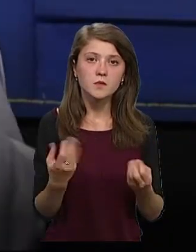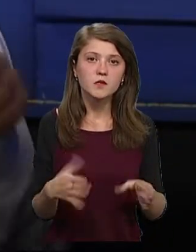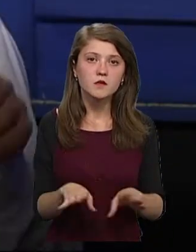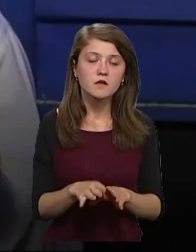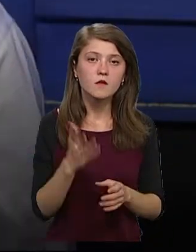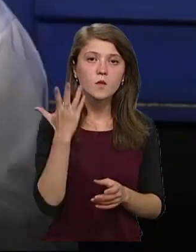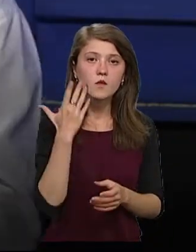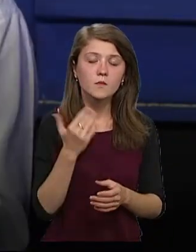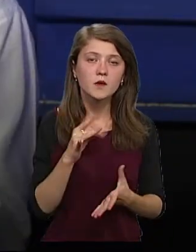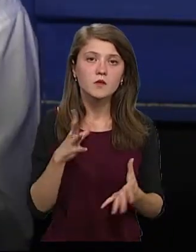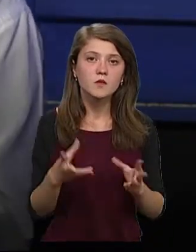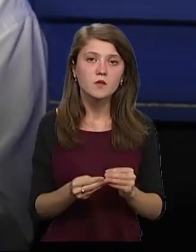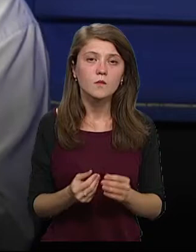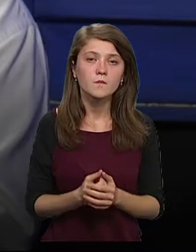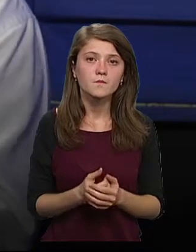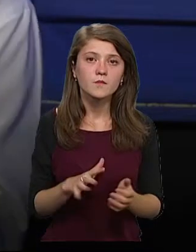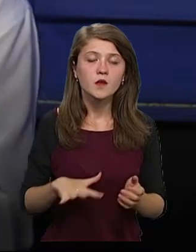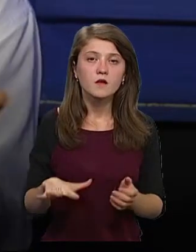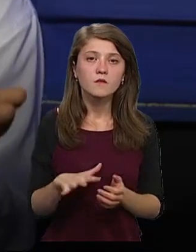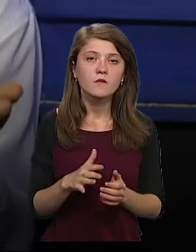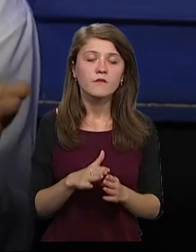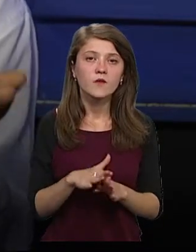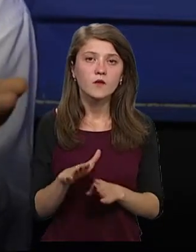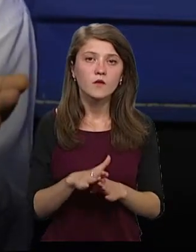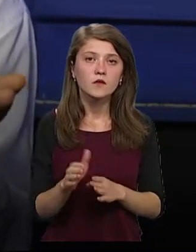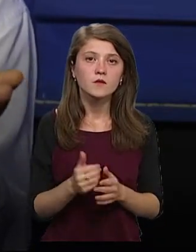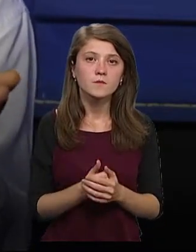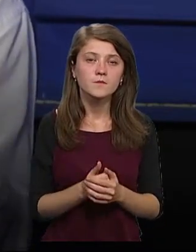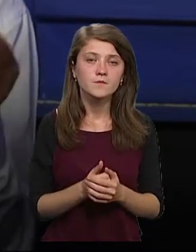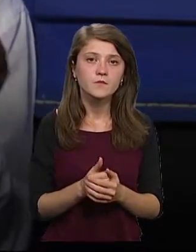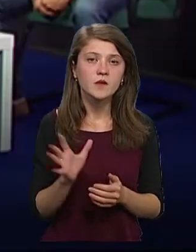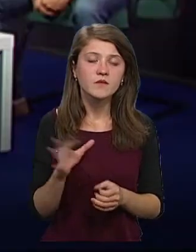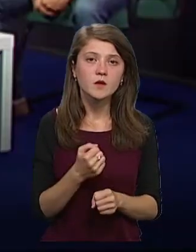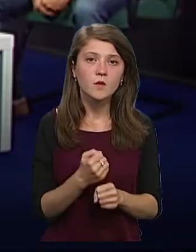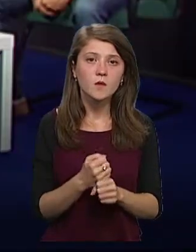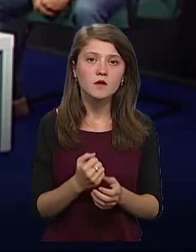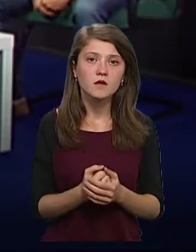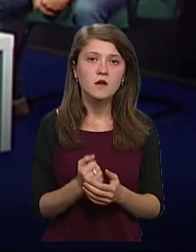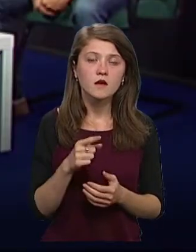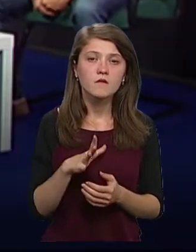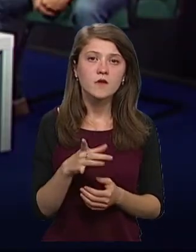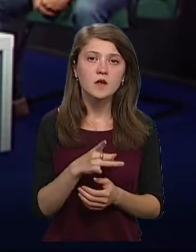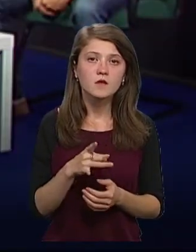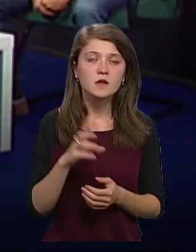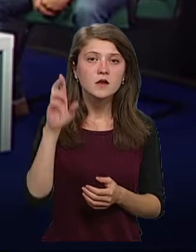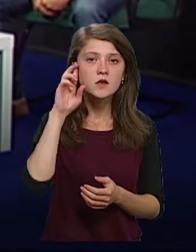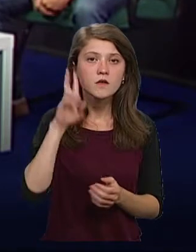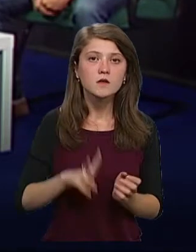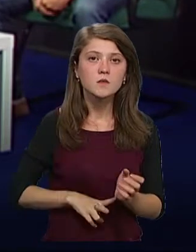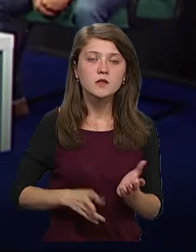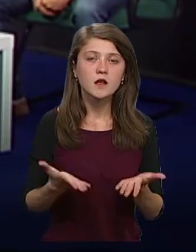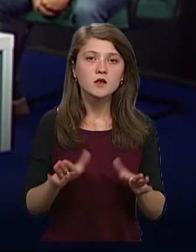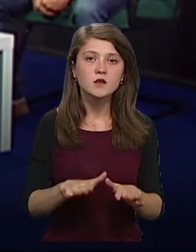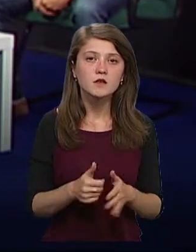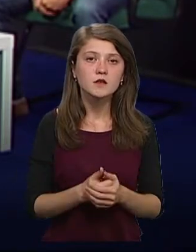Коли, при тому всьому, що об'єднані територіальні громади взяли на себе всі повноваження, всі функції, а там в районних державних адміністраціях